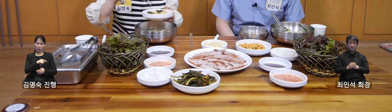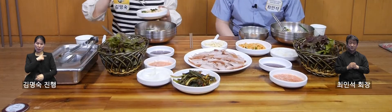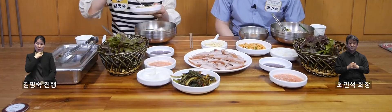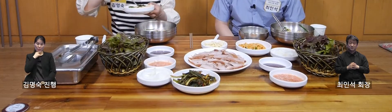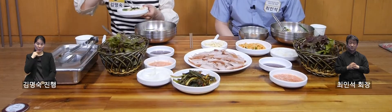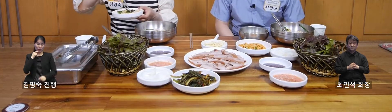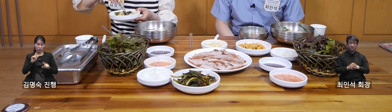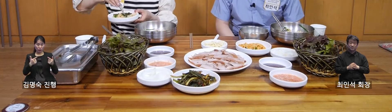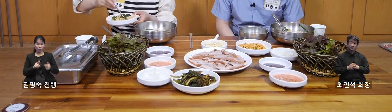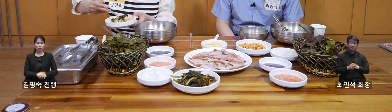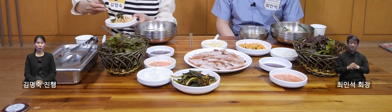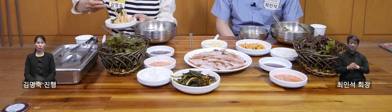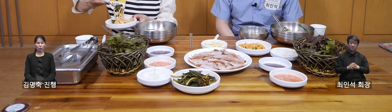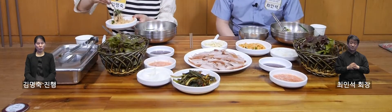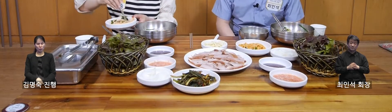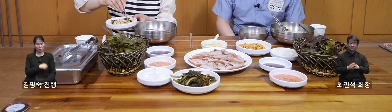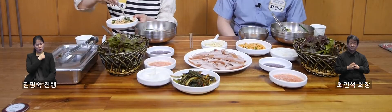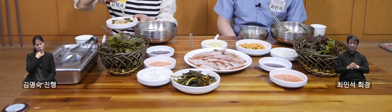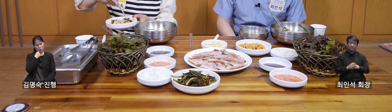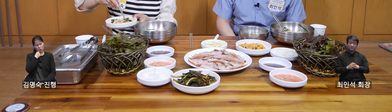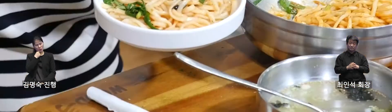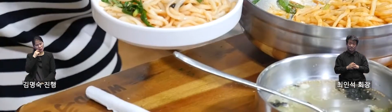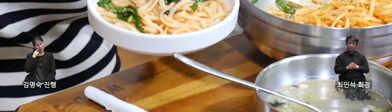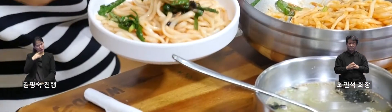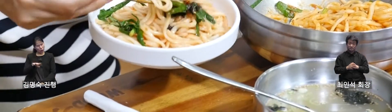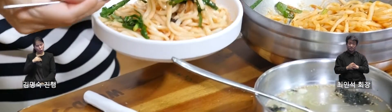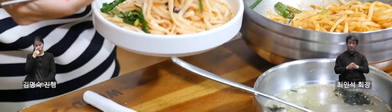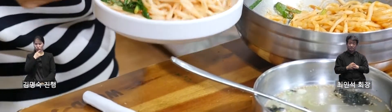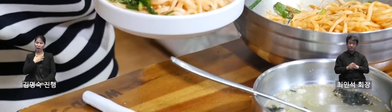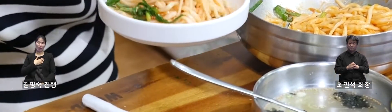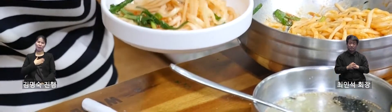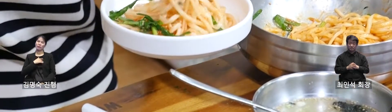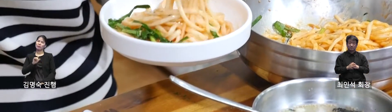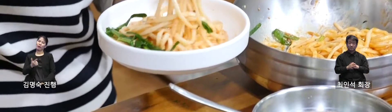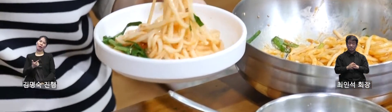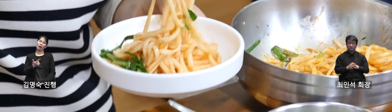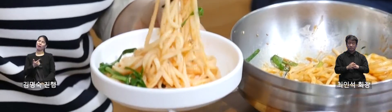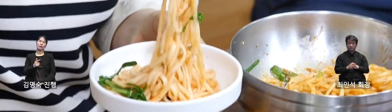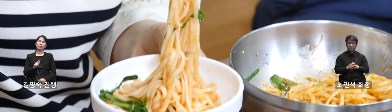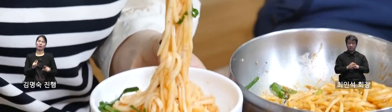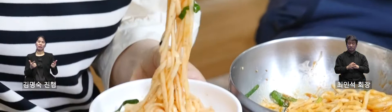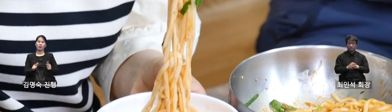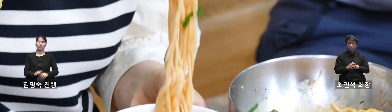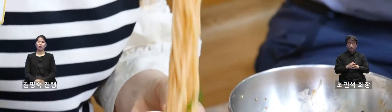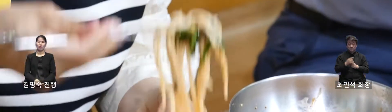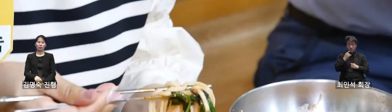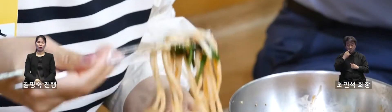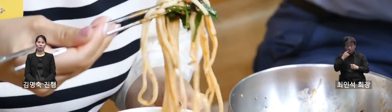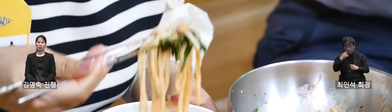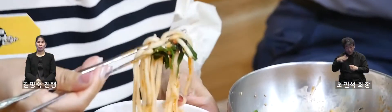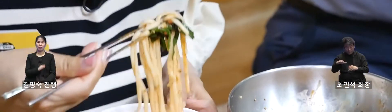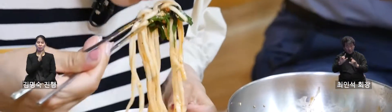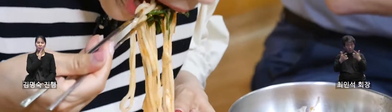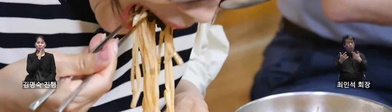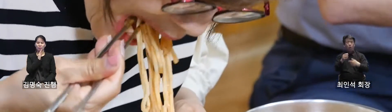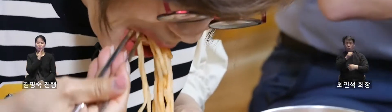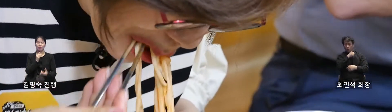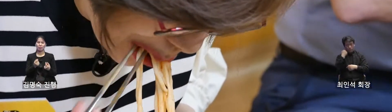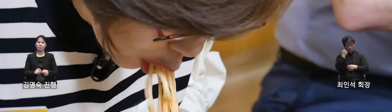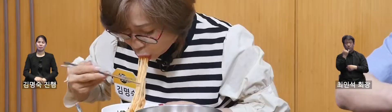빨갛지가 않아서 네네. 맛이 좀 싱겁지 않을까 이런 생각이 좀 드는데 싱겁지 않고 맛이 괜찮습니다. 그래요?